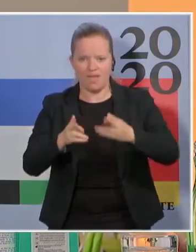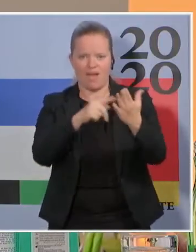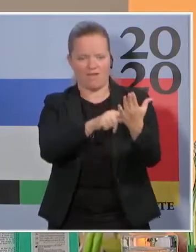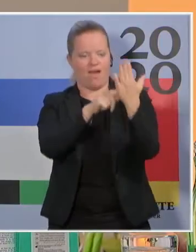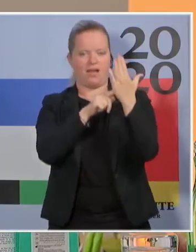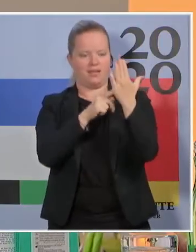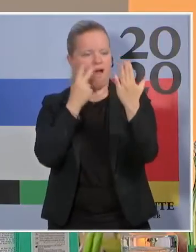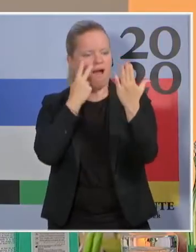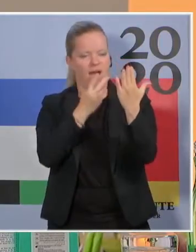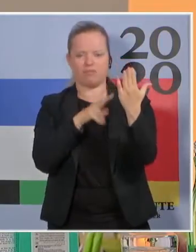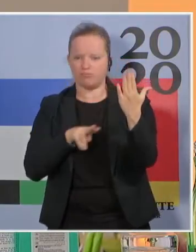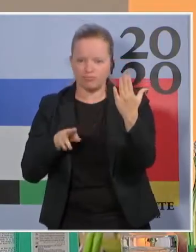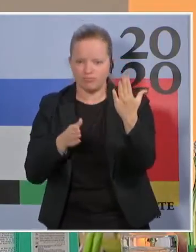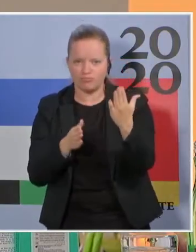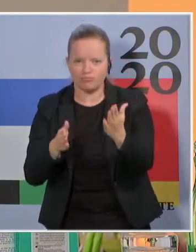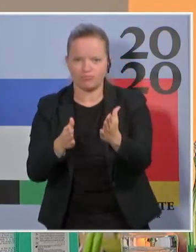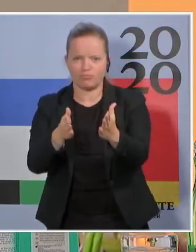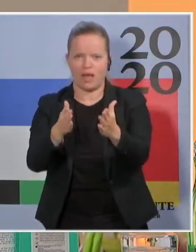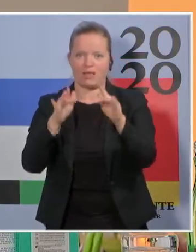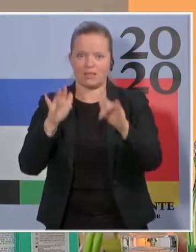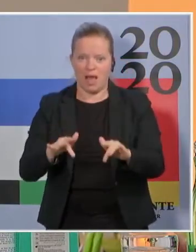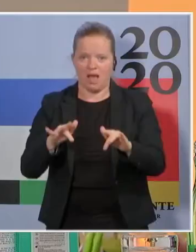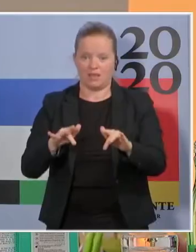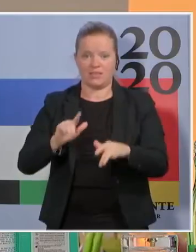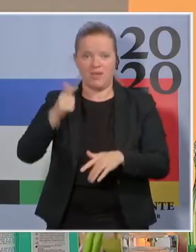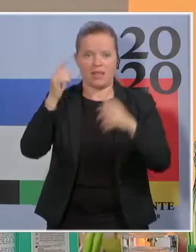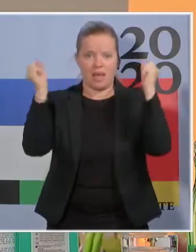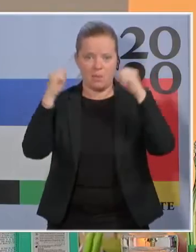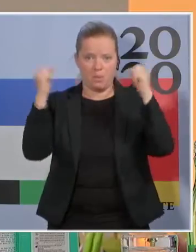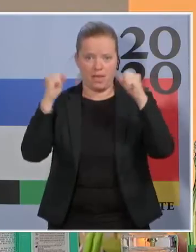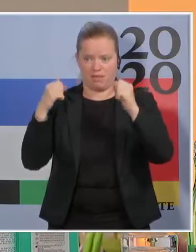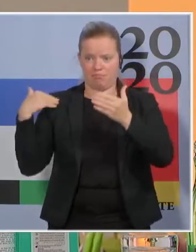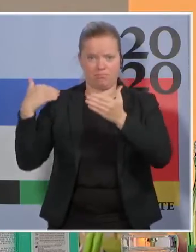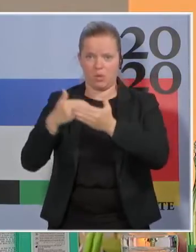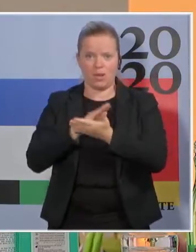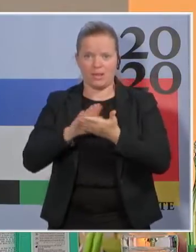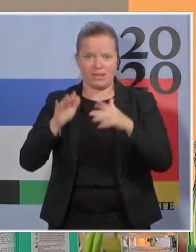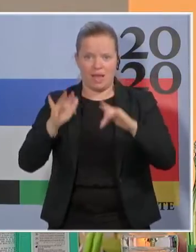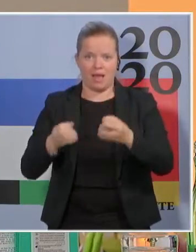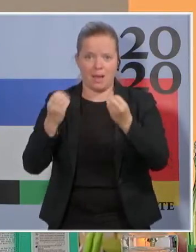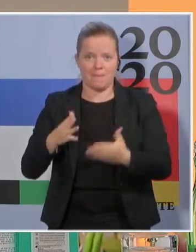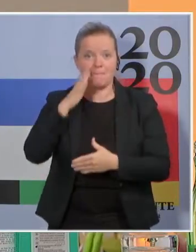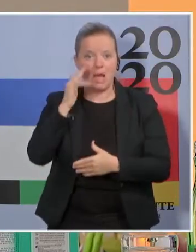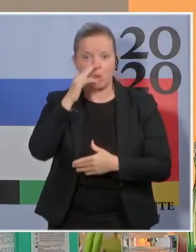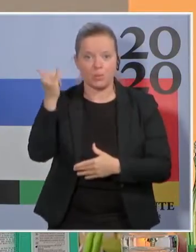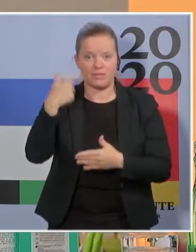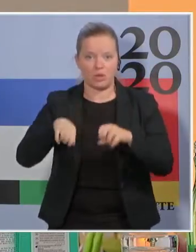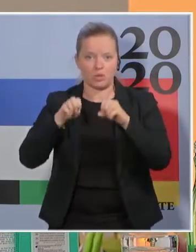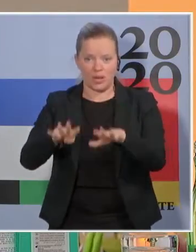Zweiten Republik noch nie dagewesene Situationen erwiesen, damals Mai, Juni